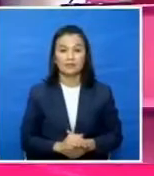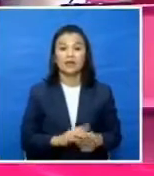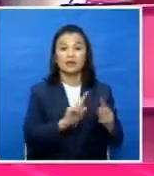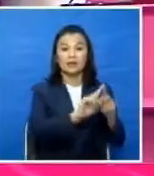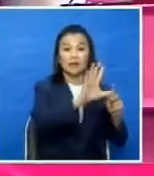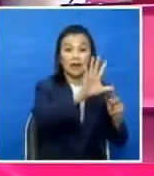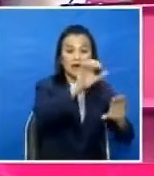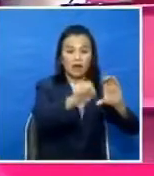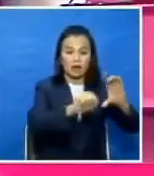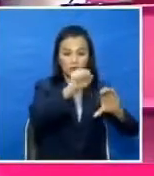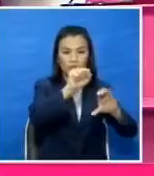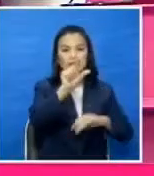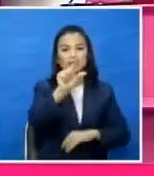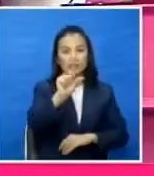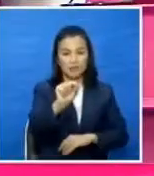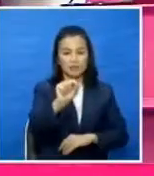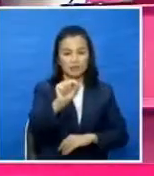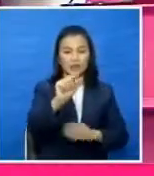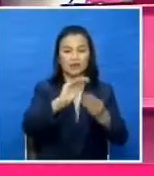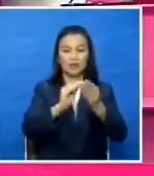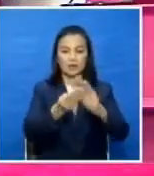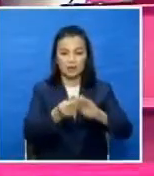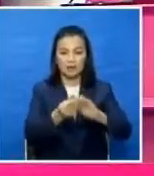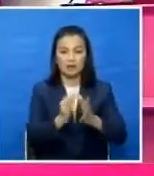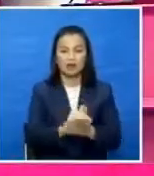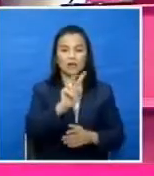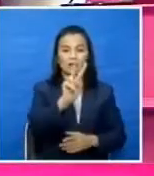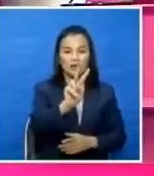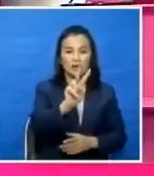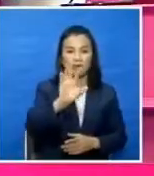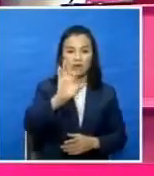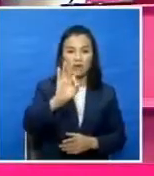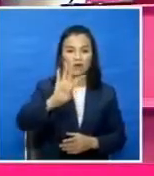ที่5หมุนครั้งที่20เลขที่ออก